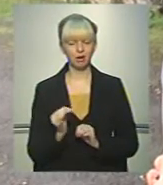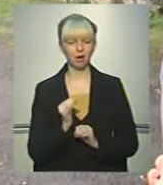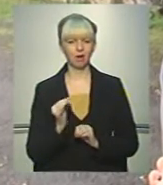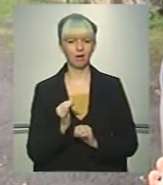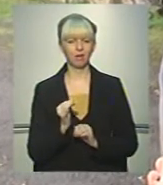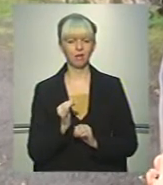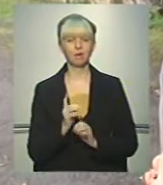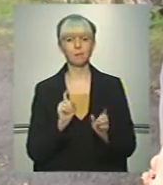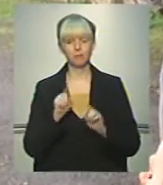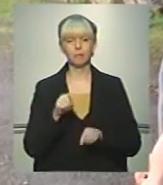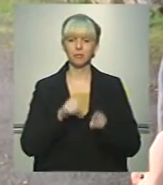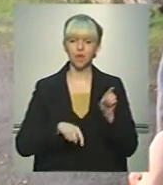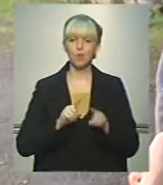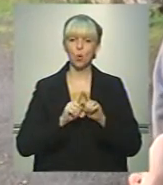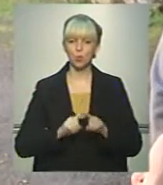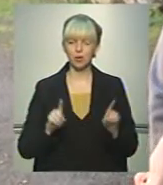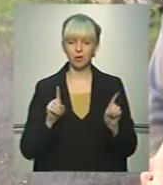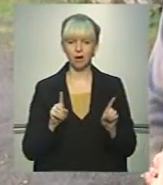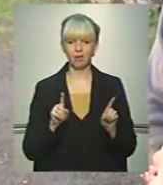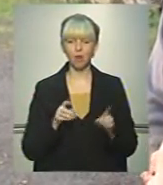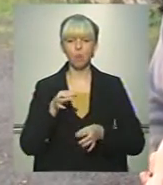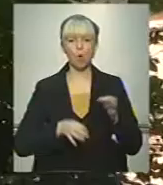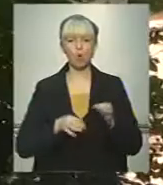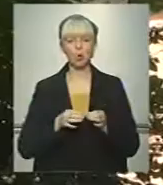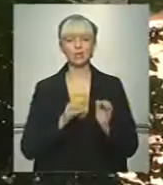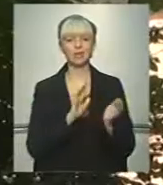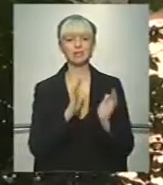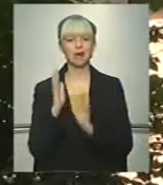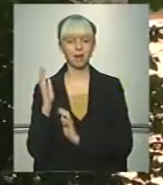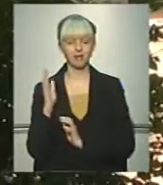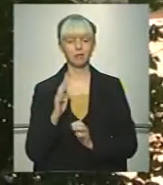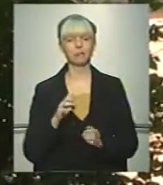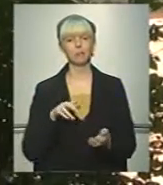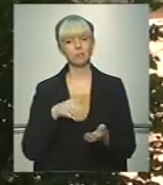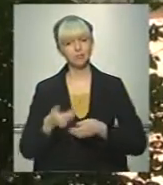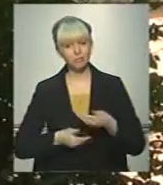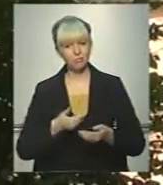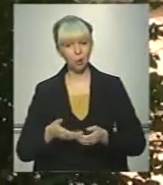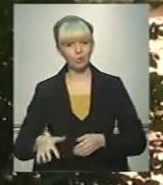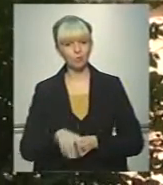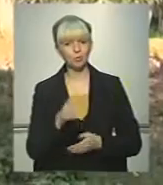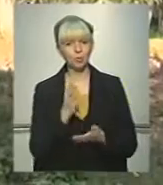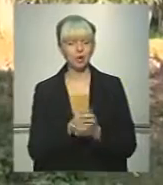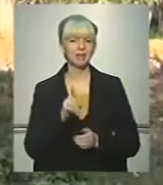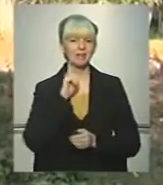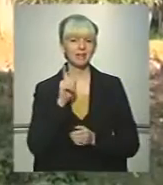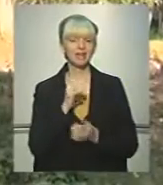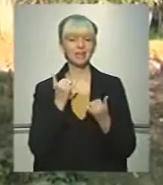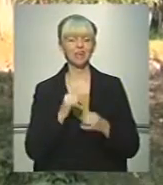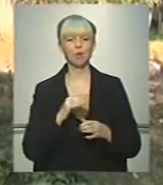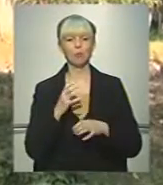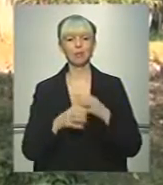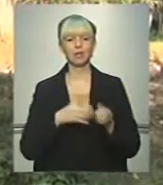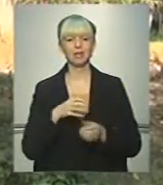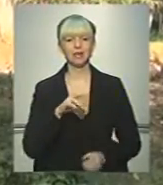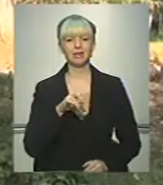і навіть деякі унікальні породи дерев. Проходжуємося територією. Тут є і зелене диво планети